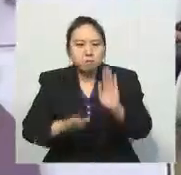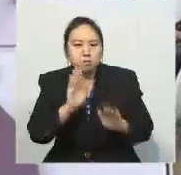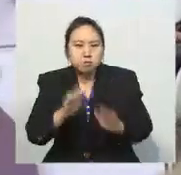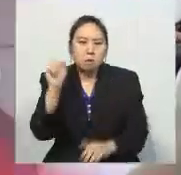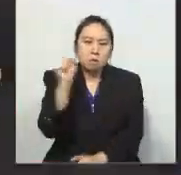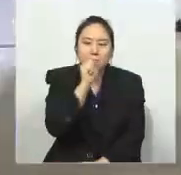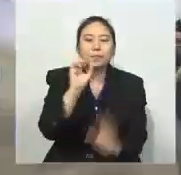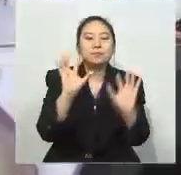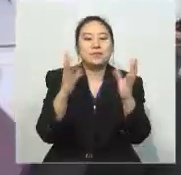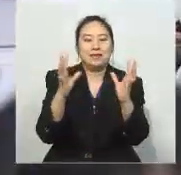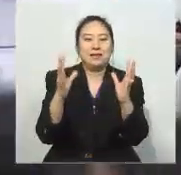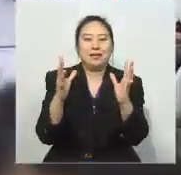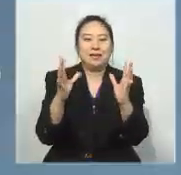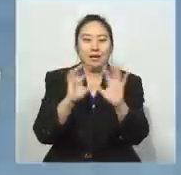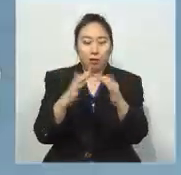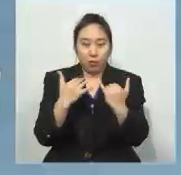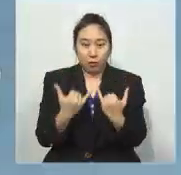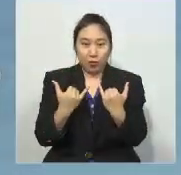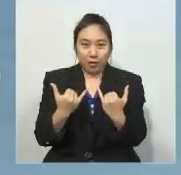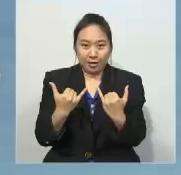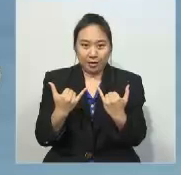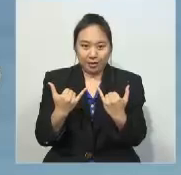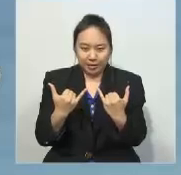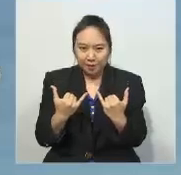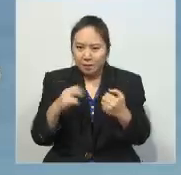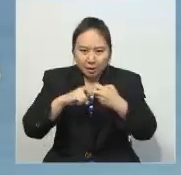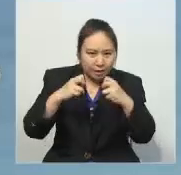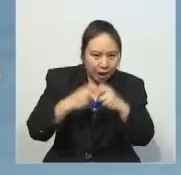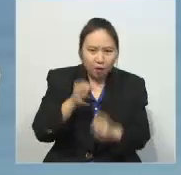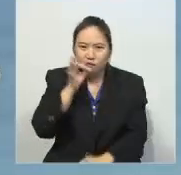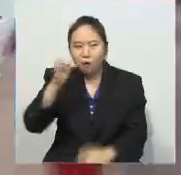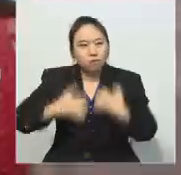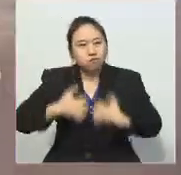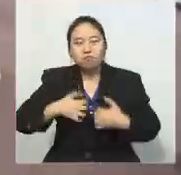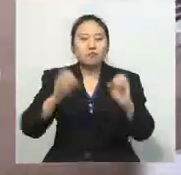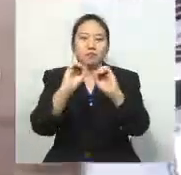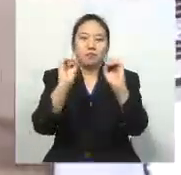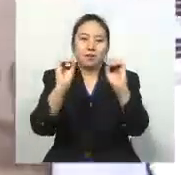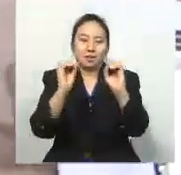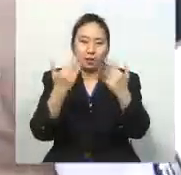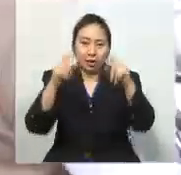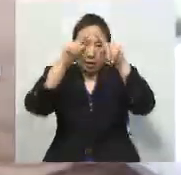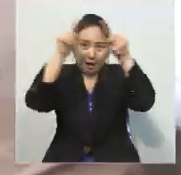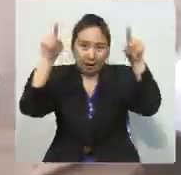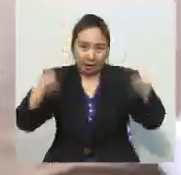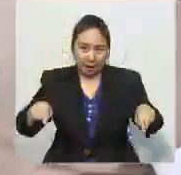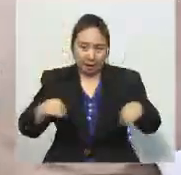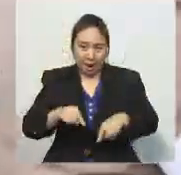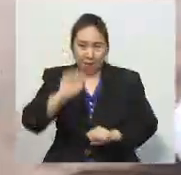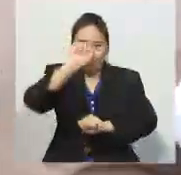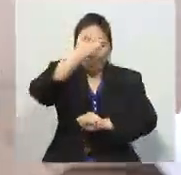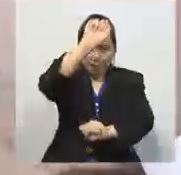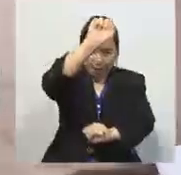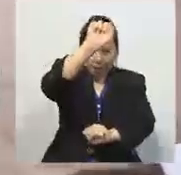สพและจนถึงวันนี้นะและจนถึงตอนนี้นะคะก็ยังไม่มีเรื่องร้องเรียนใดๆส่วนเรื่องป้ายหาเสียงพบว่ามีป้ายห